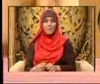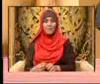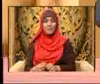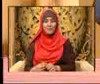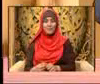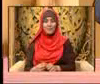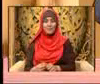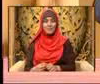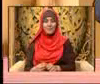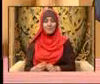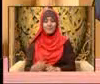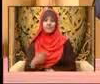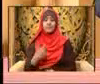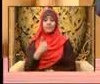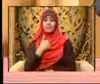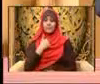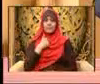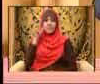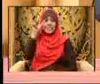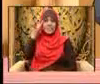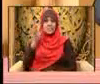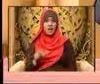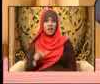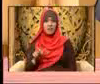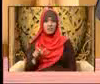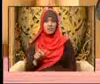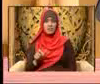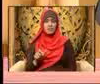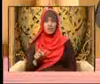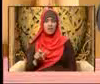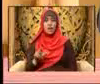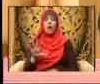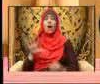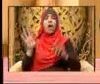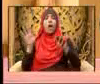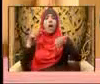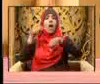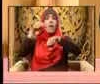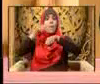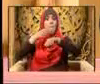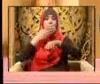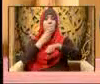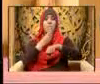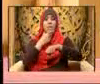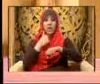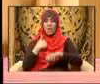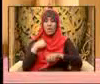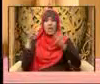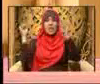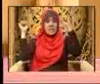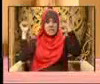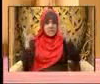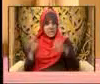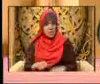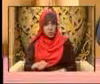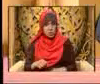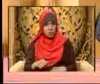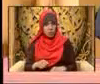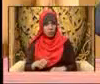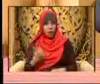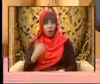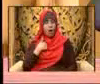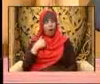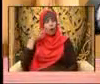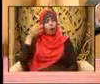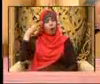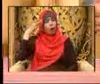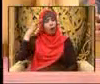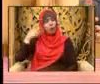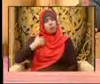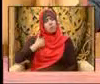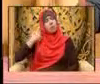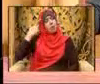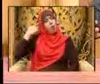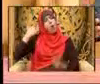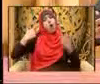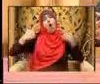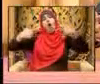ولذلك الإنسان عندما كان يمكن أن يؤدي هذه العبادة كيفما يشاء هو، أو كيفما